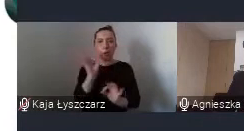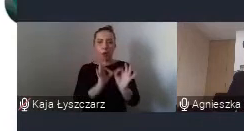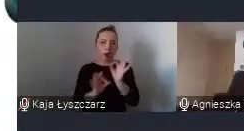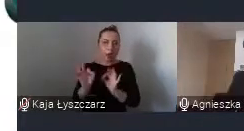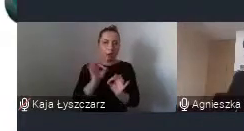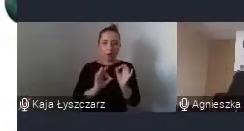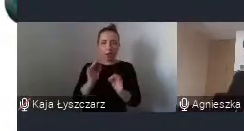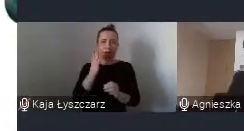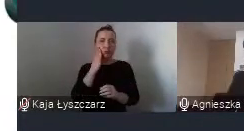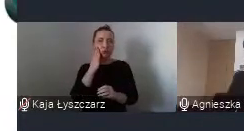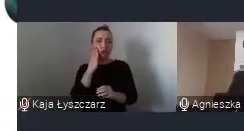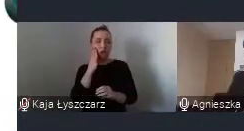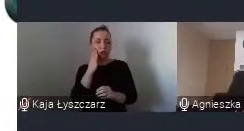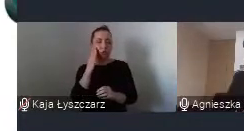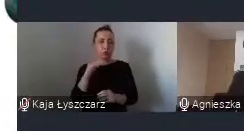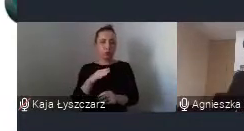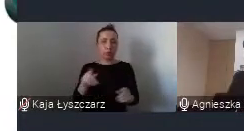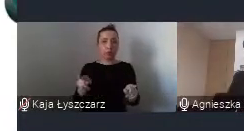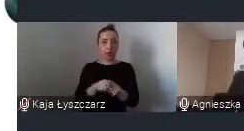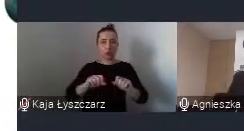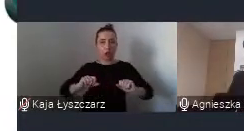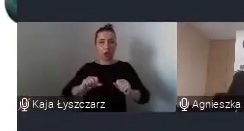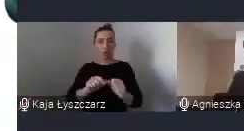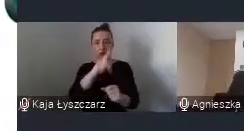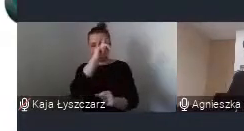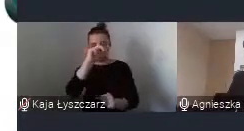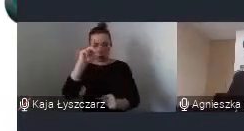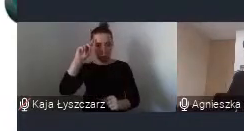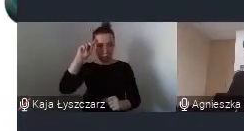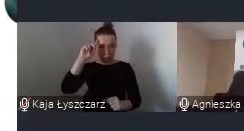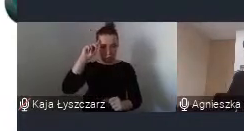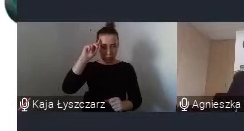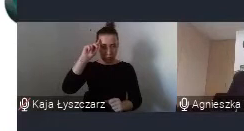miasta, jednocześnie angażując mieszkańców miasta